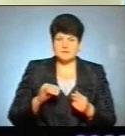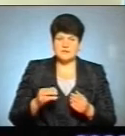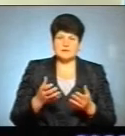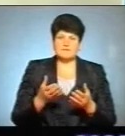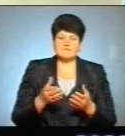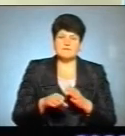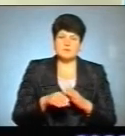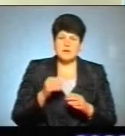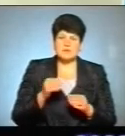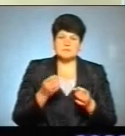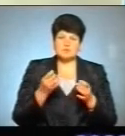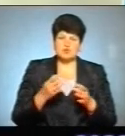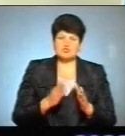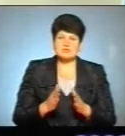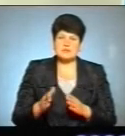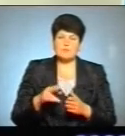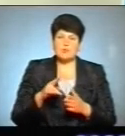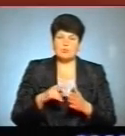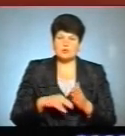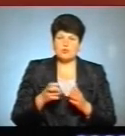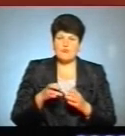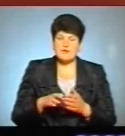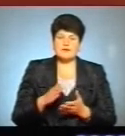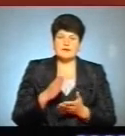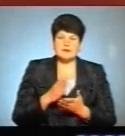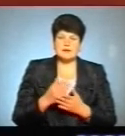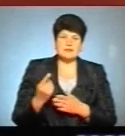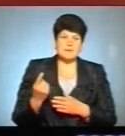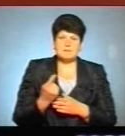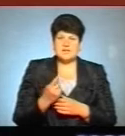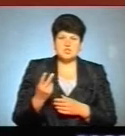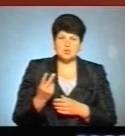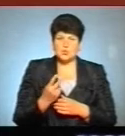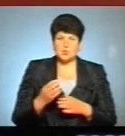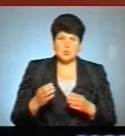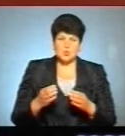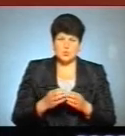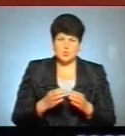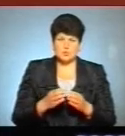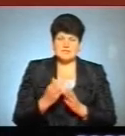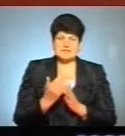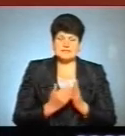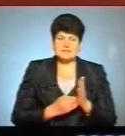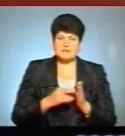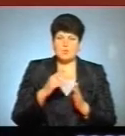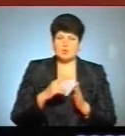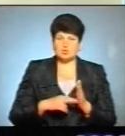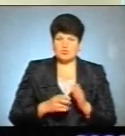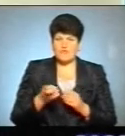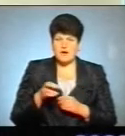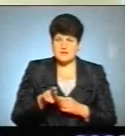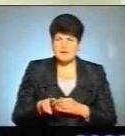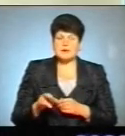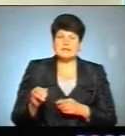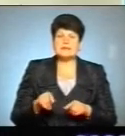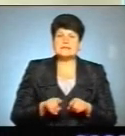систему оподаткування і перебувають на першій та другій групі системи оподаткування. Та